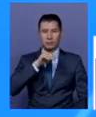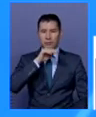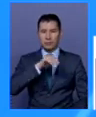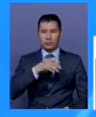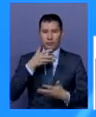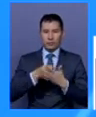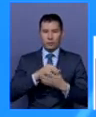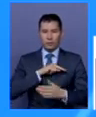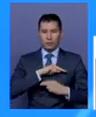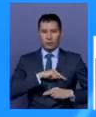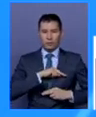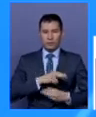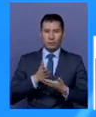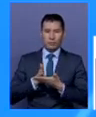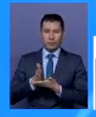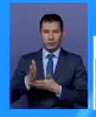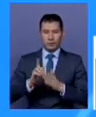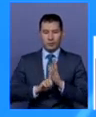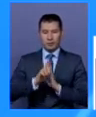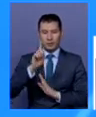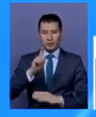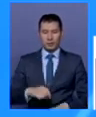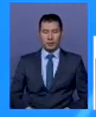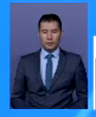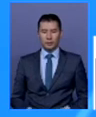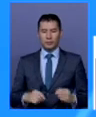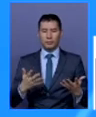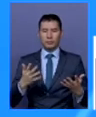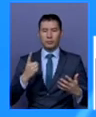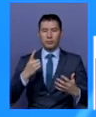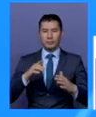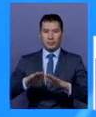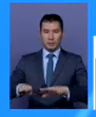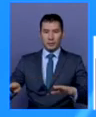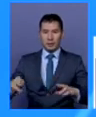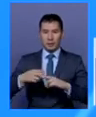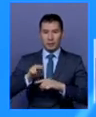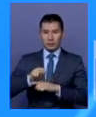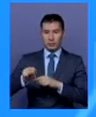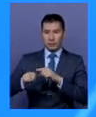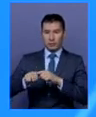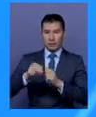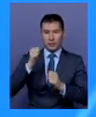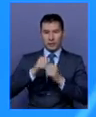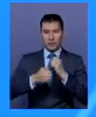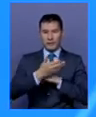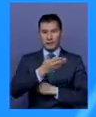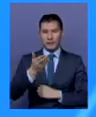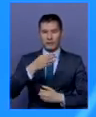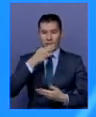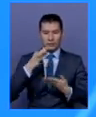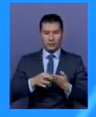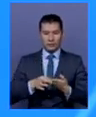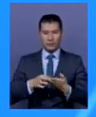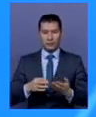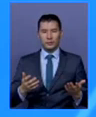Біз оларға жан-жақты қолдау көрсететін боламыз. Себебі саналы ұрпақ тәрбиелеу барлығымыздың міндетіміз. Жаңа оқу жылында шебер педагог